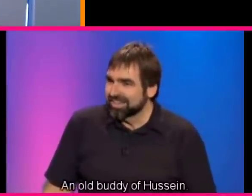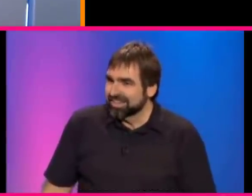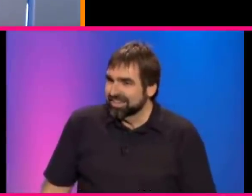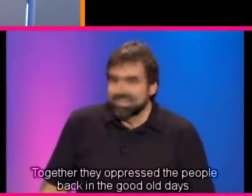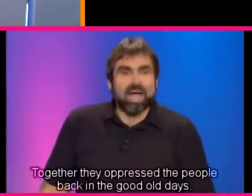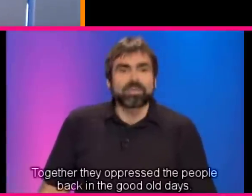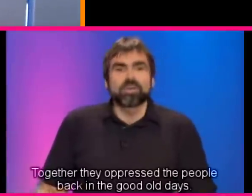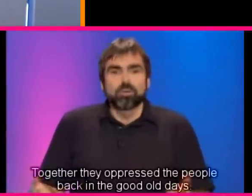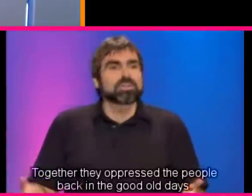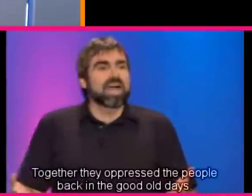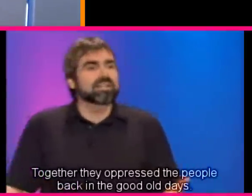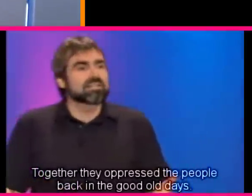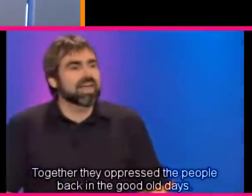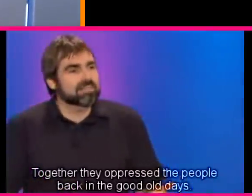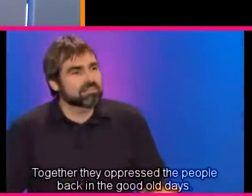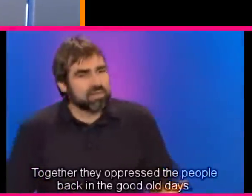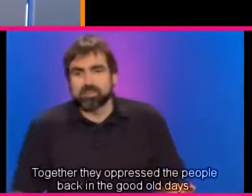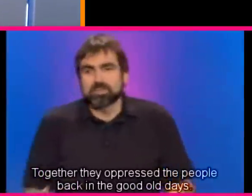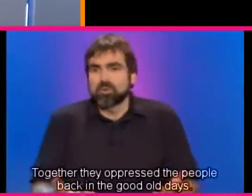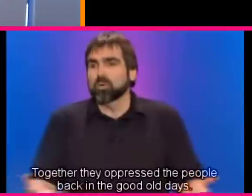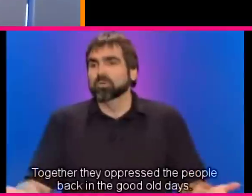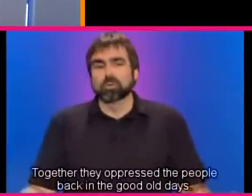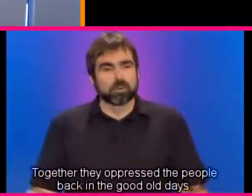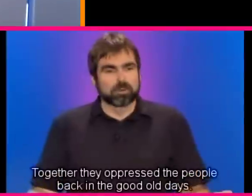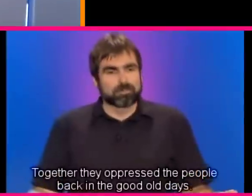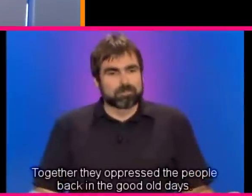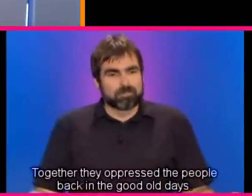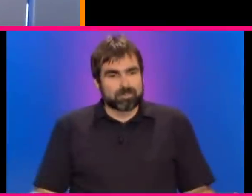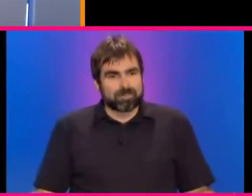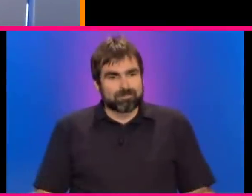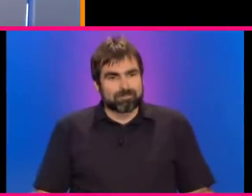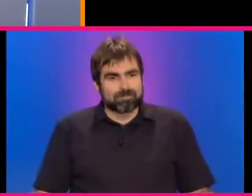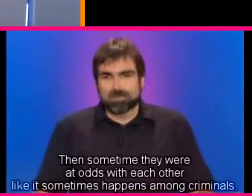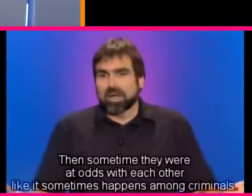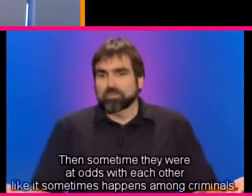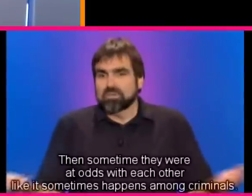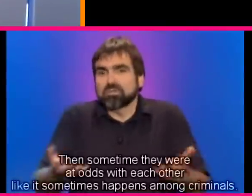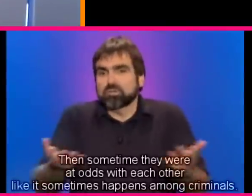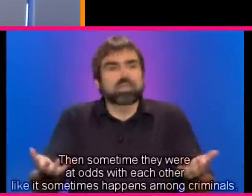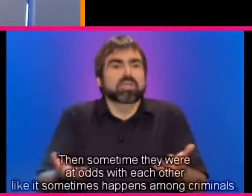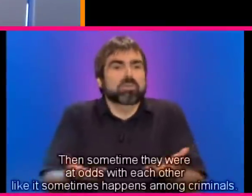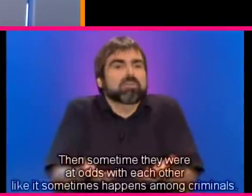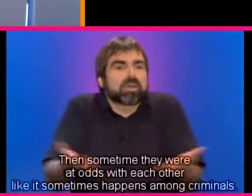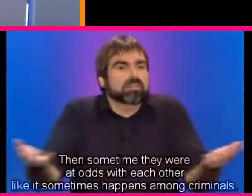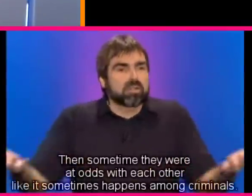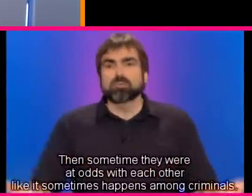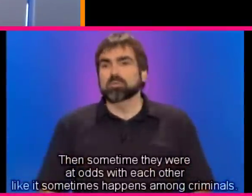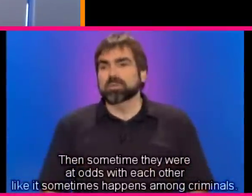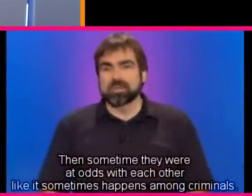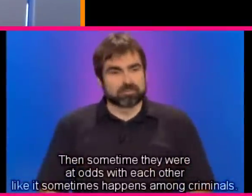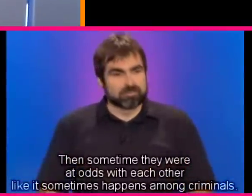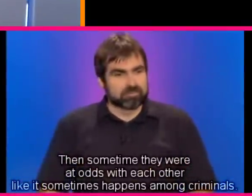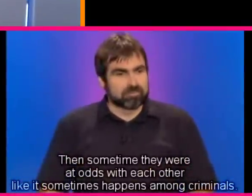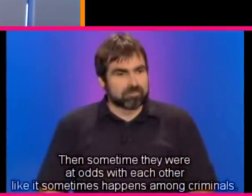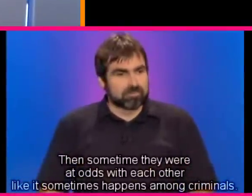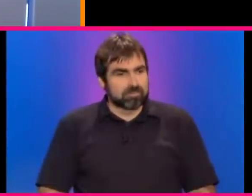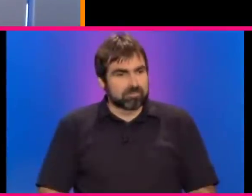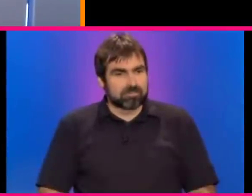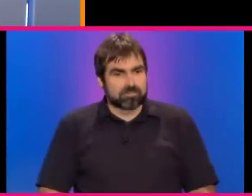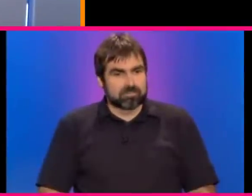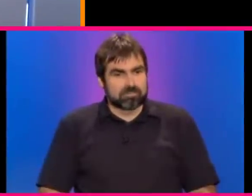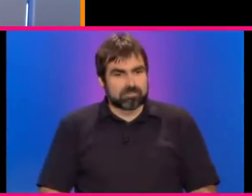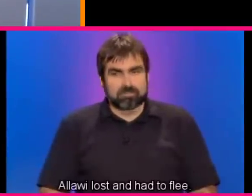sie haben in den guten alten zeiten zusammen die bevölkerung unterdrückt und dann haben sie sich zerstritten wie dabei verbrecher nicht einmal so passieren